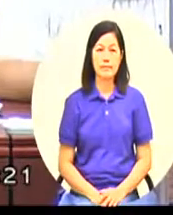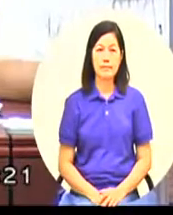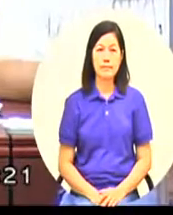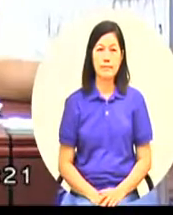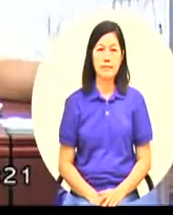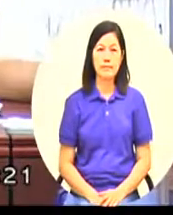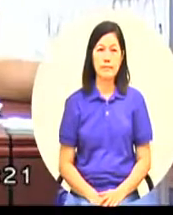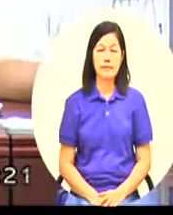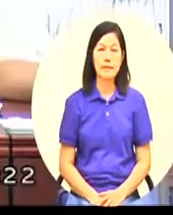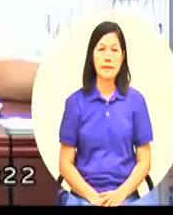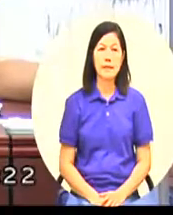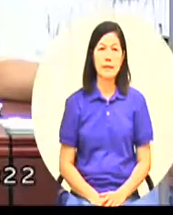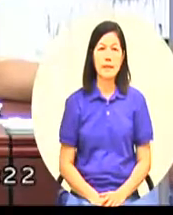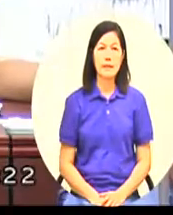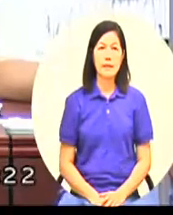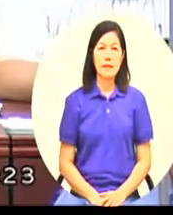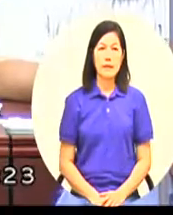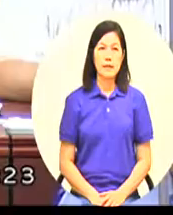哈，谢谢黄议员哈。